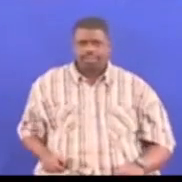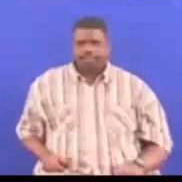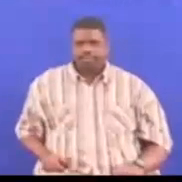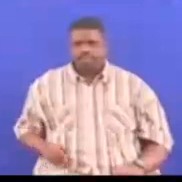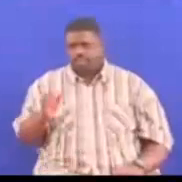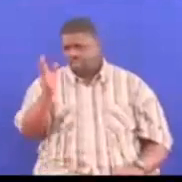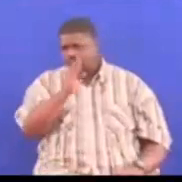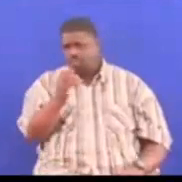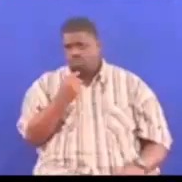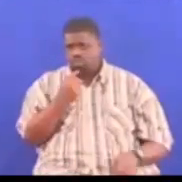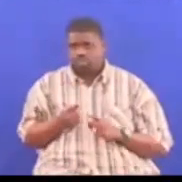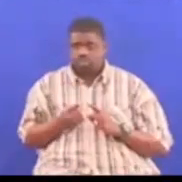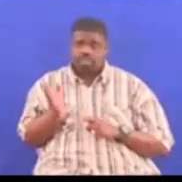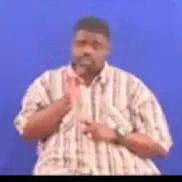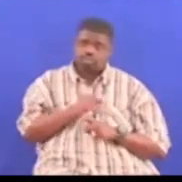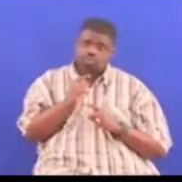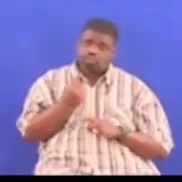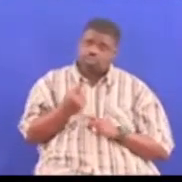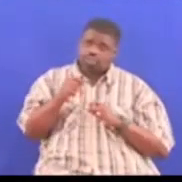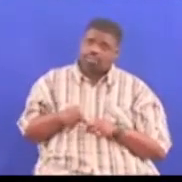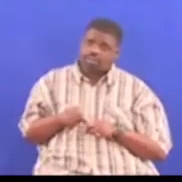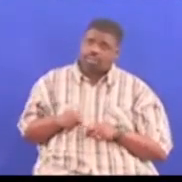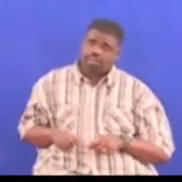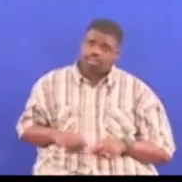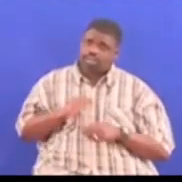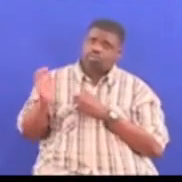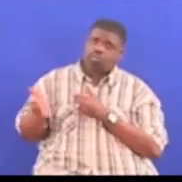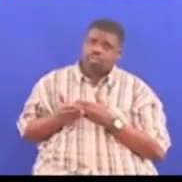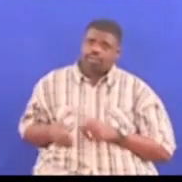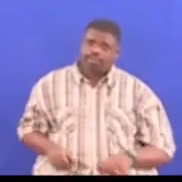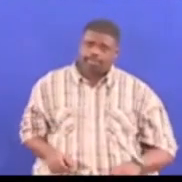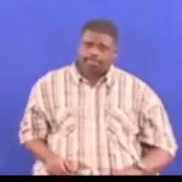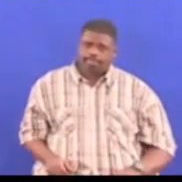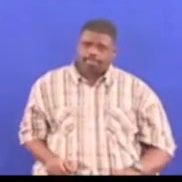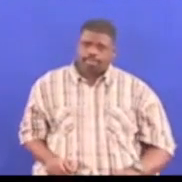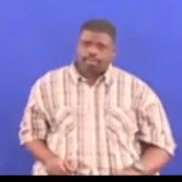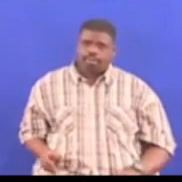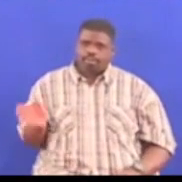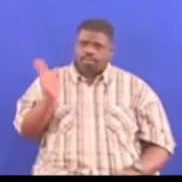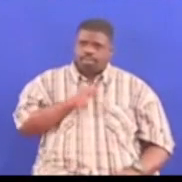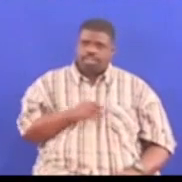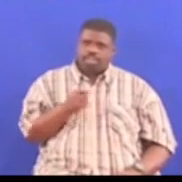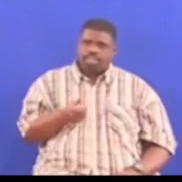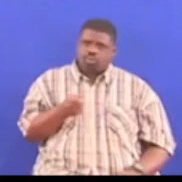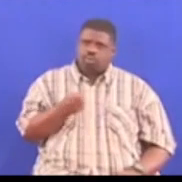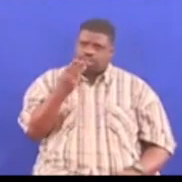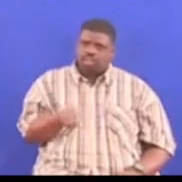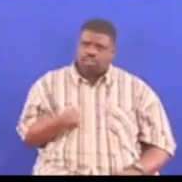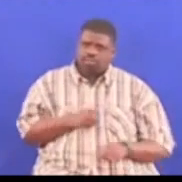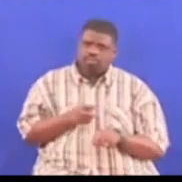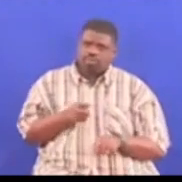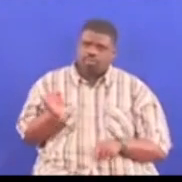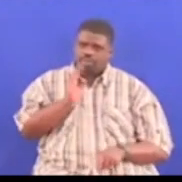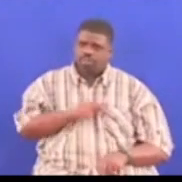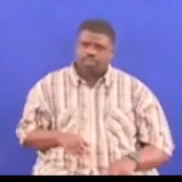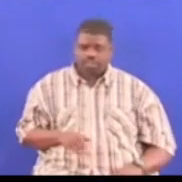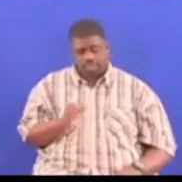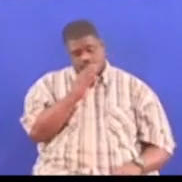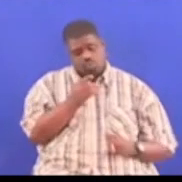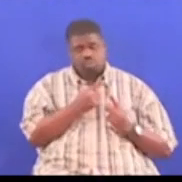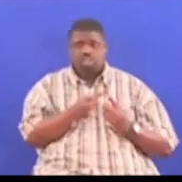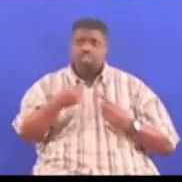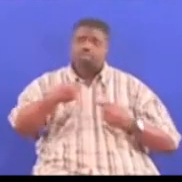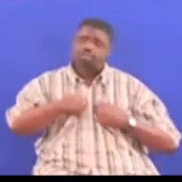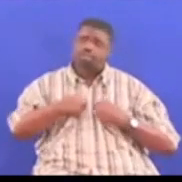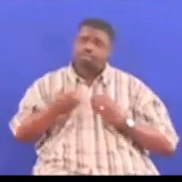kem moja meshi get malizia sek muda wako umesh mesh niw kusa hapa mimi